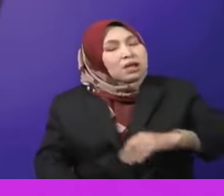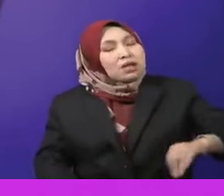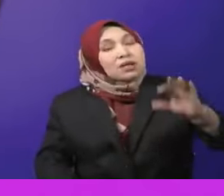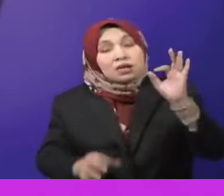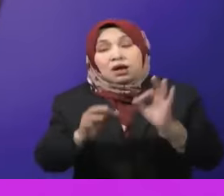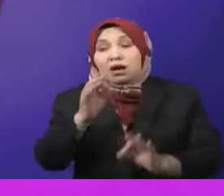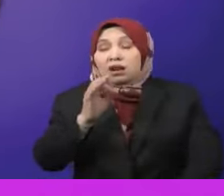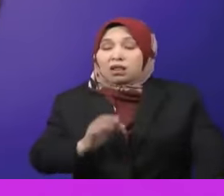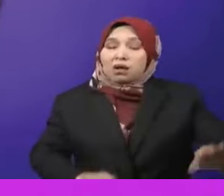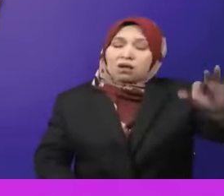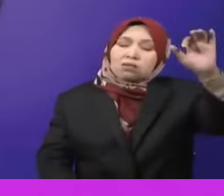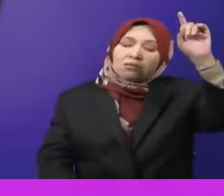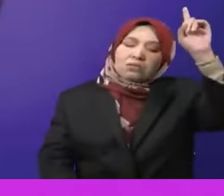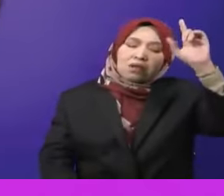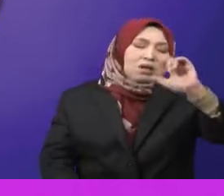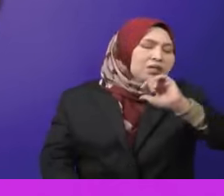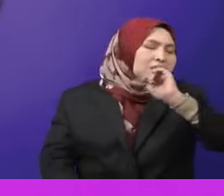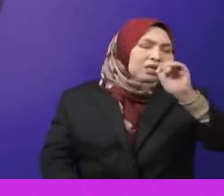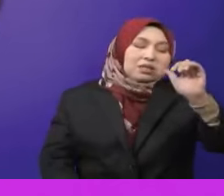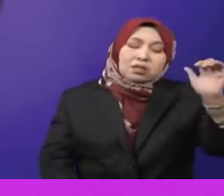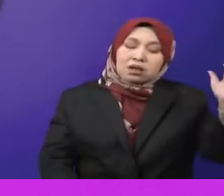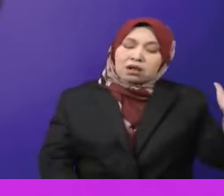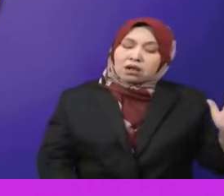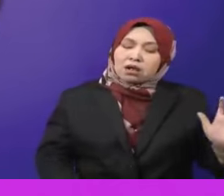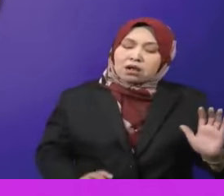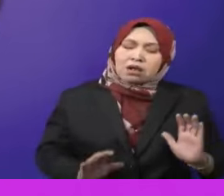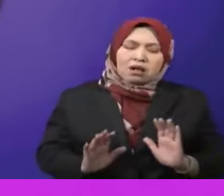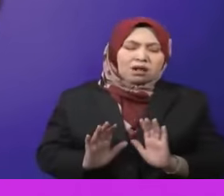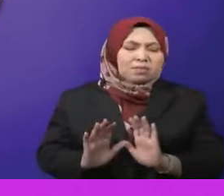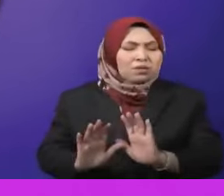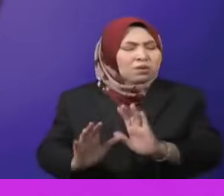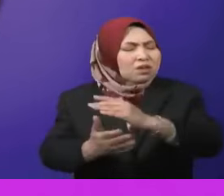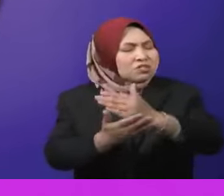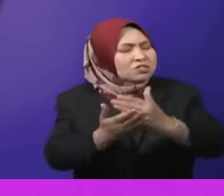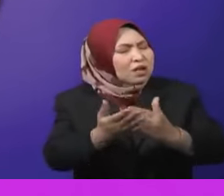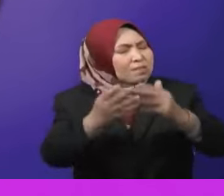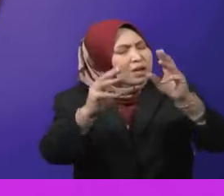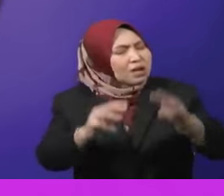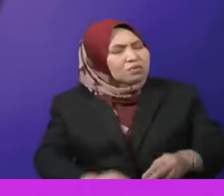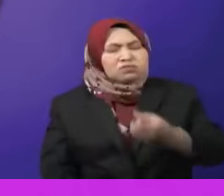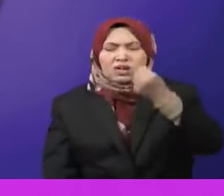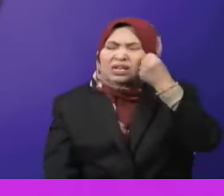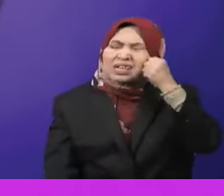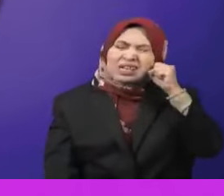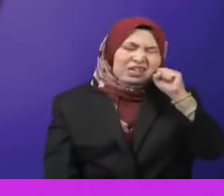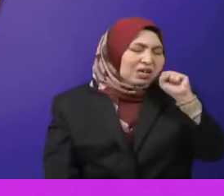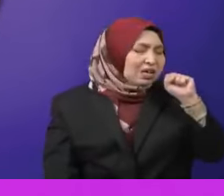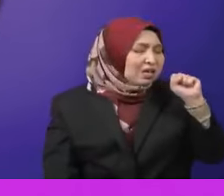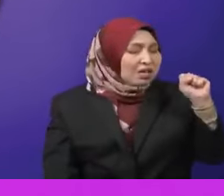ولولا دفع الله الناس بعضهم